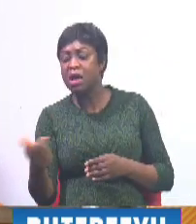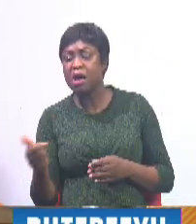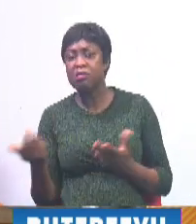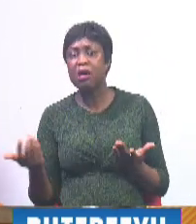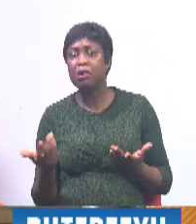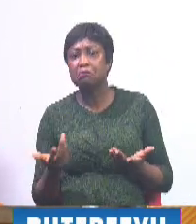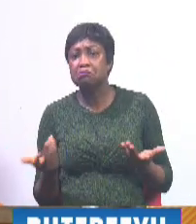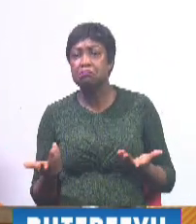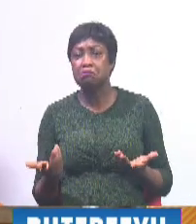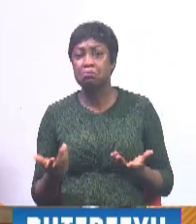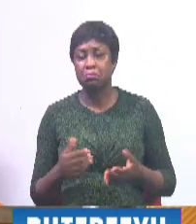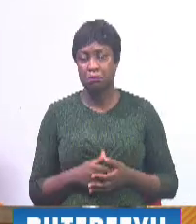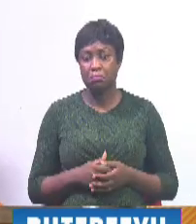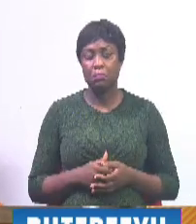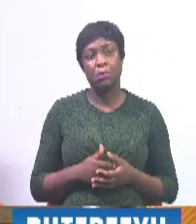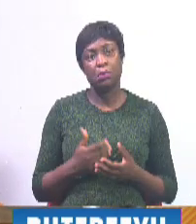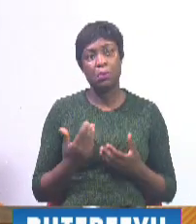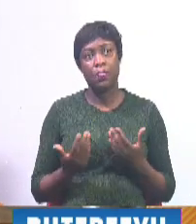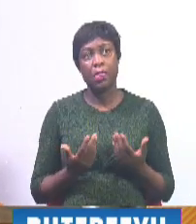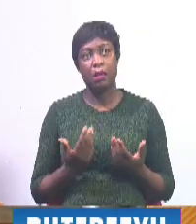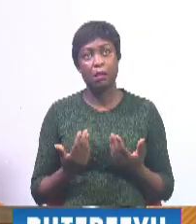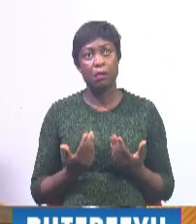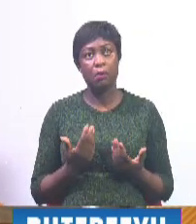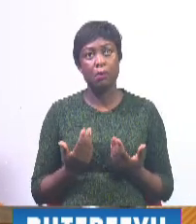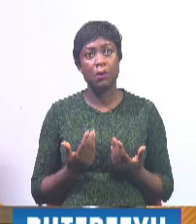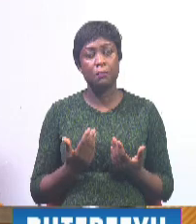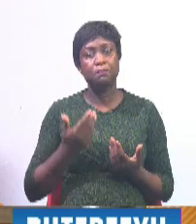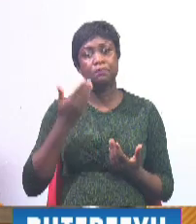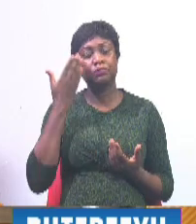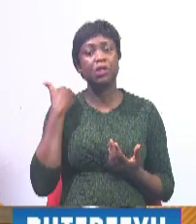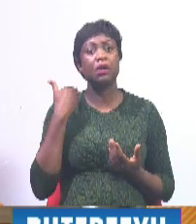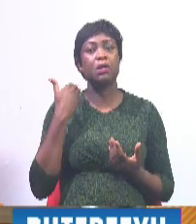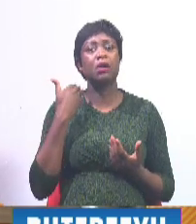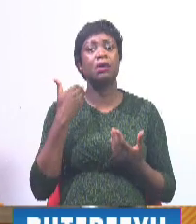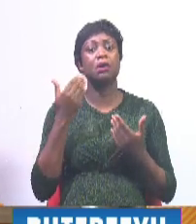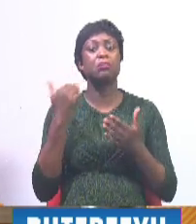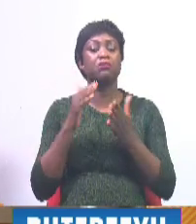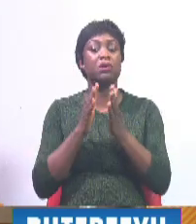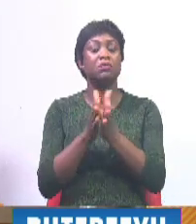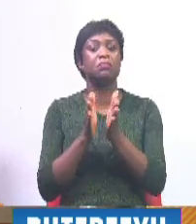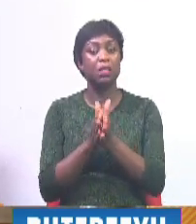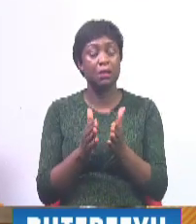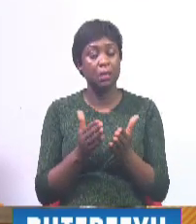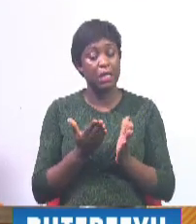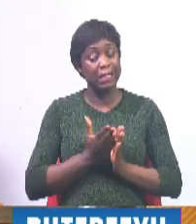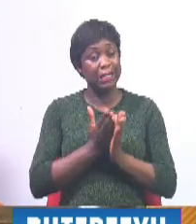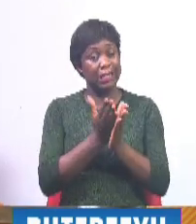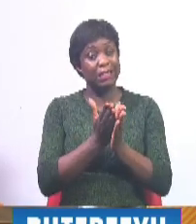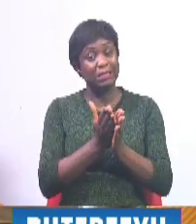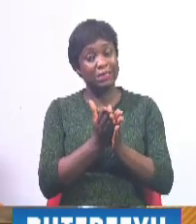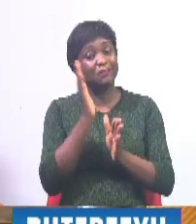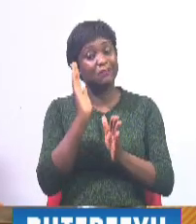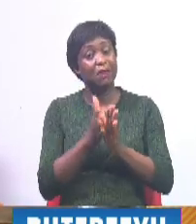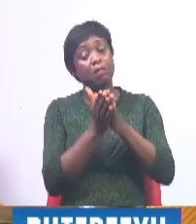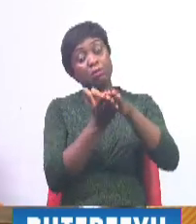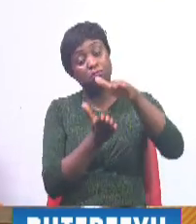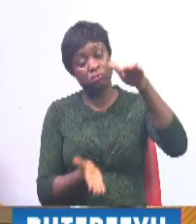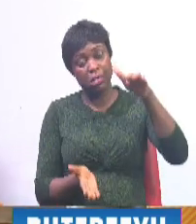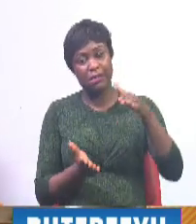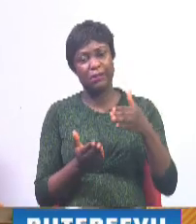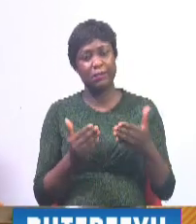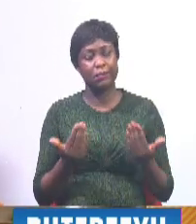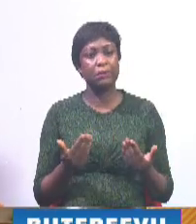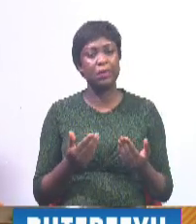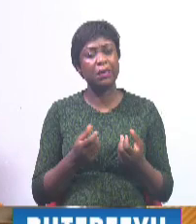ez'ensonga tufunyenga omanyi nakugambye nti mu misango gino emingi gye tukozeeko tusisinkanye